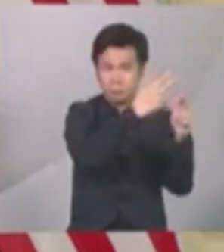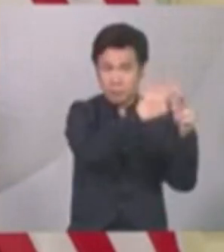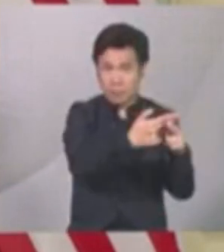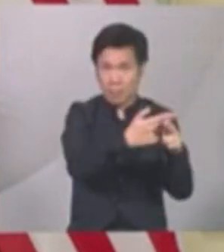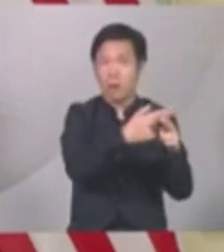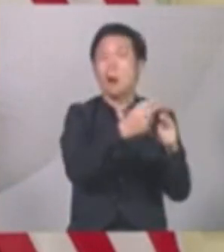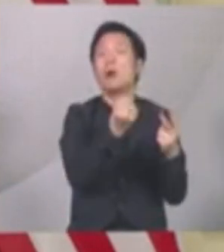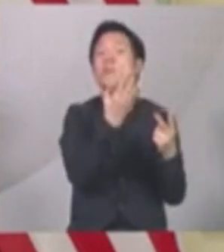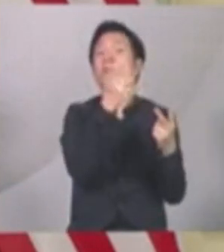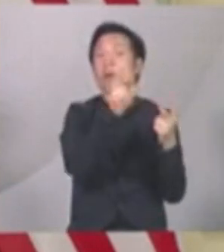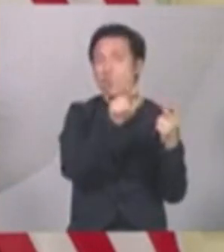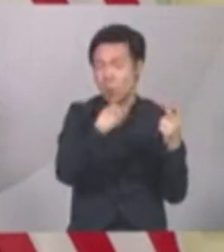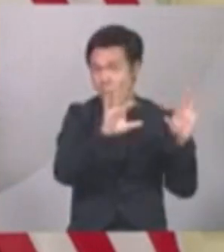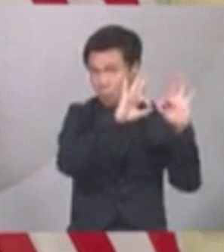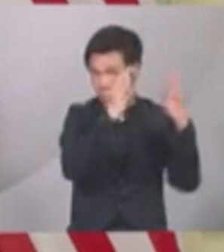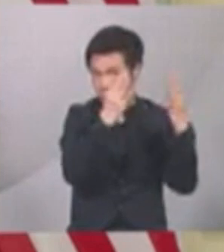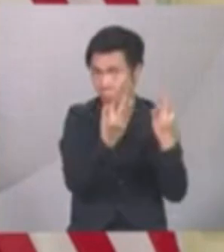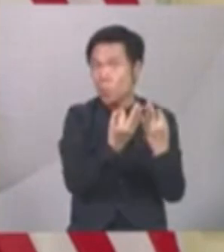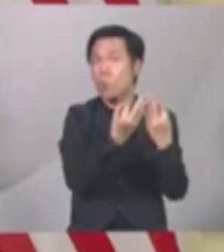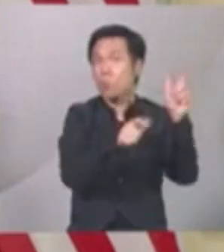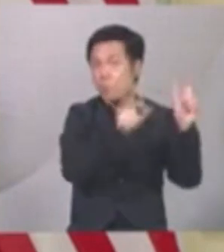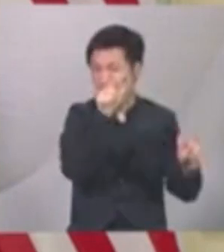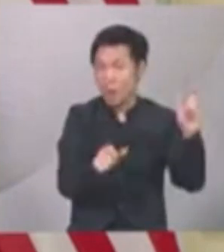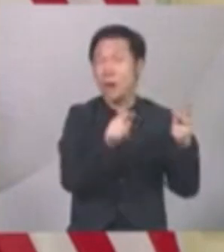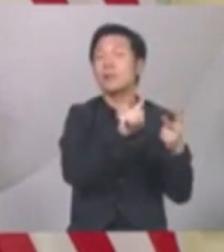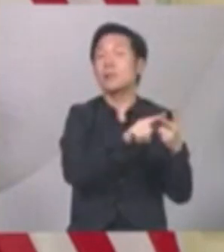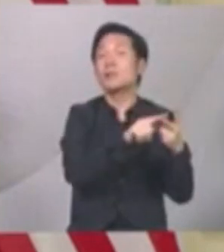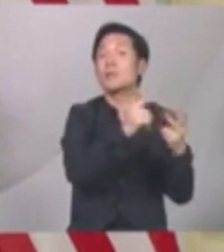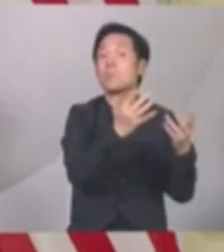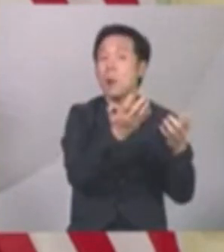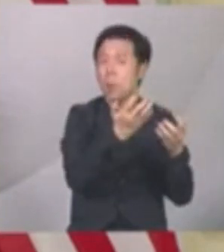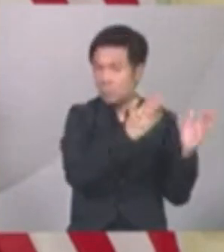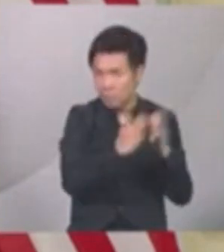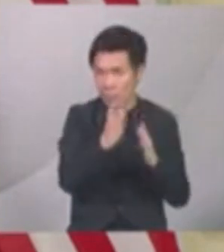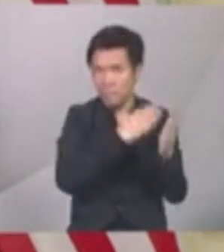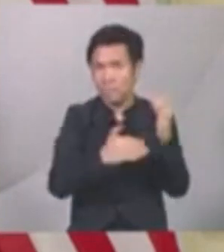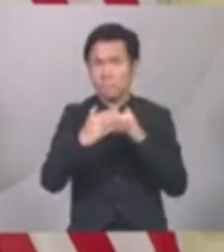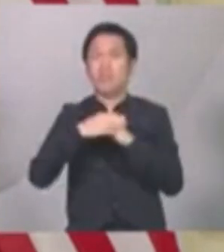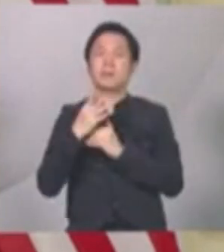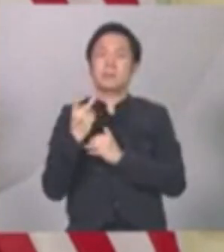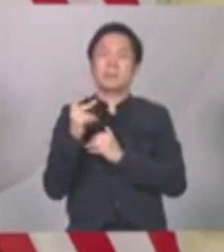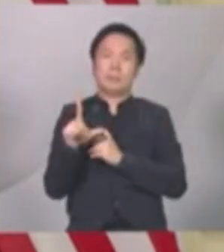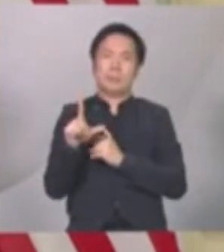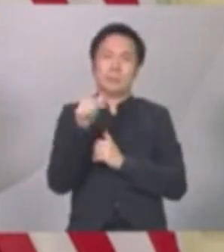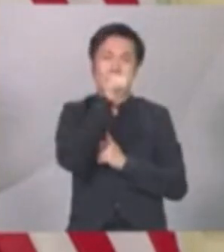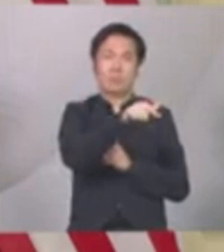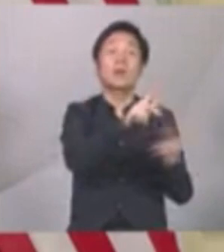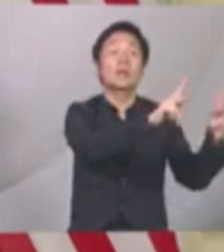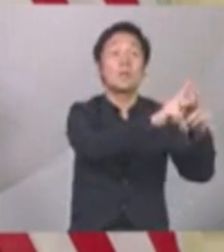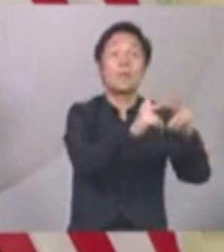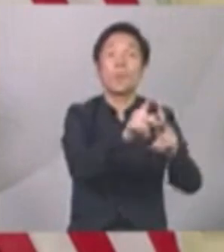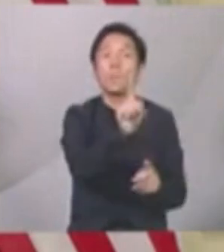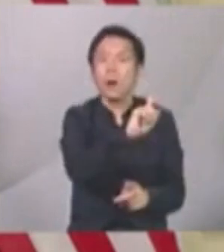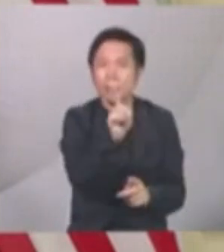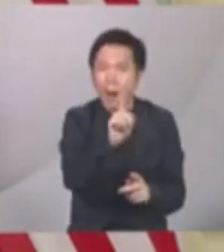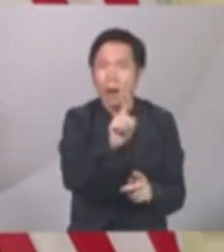berapa jumlah keluarga mereka dan sebagainya untuk mereka pulang ke Kuala Lumpur, dan daripada mana mereka, daripada kampung